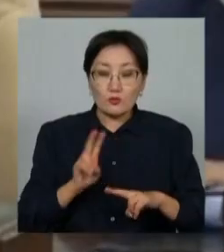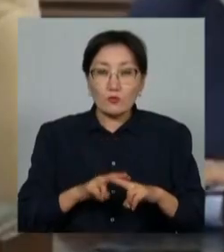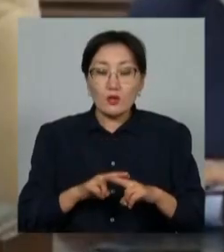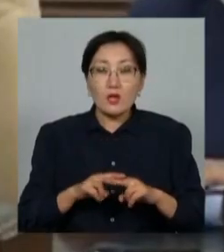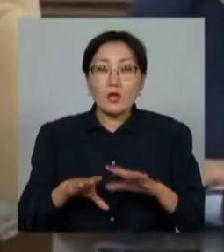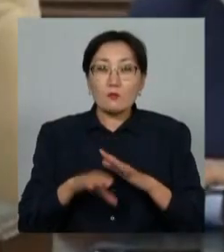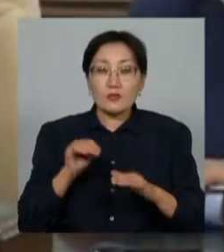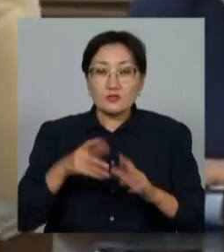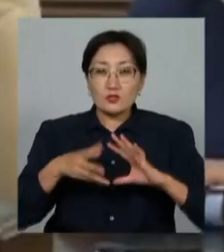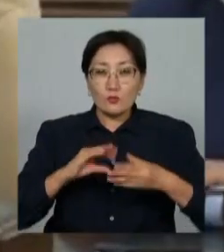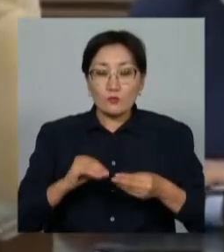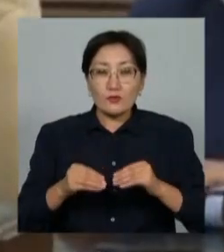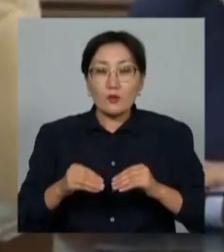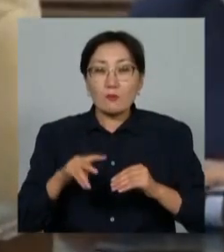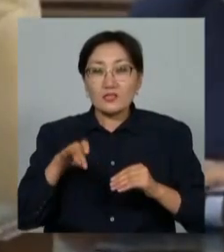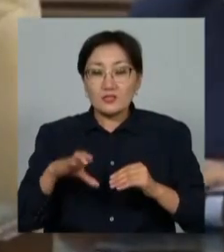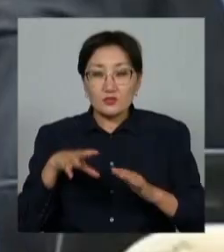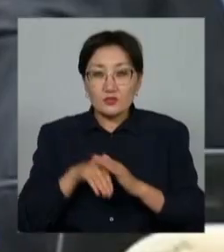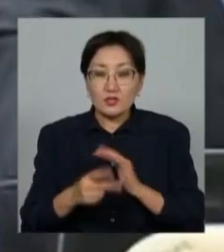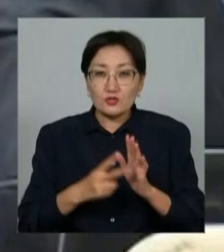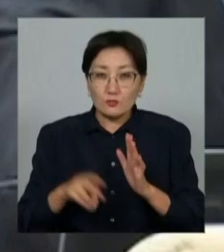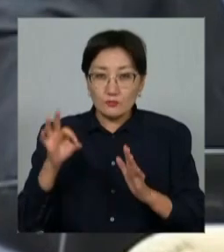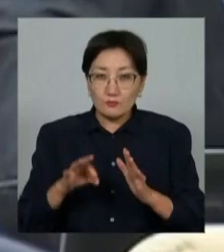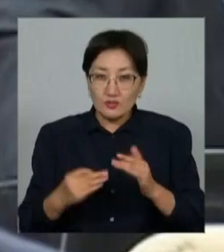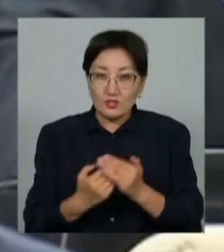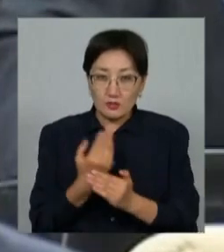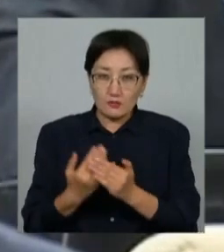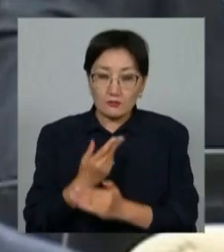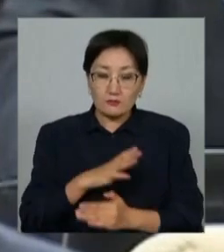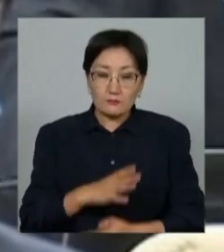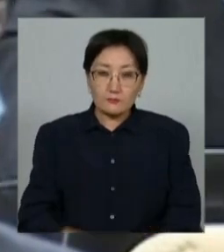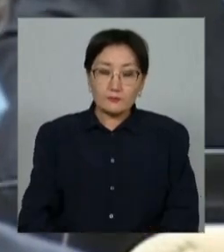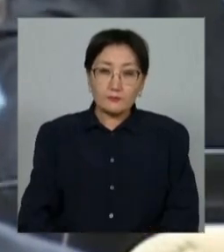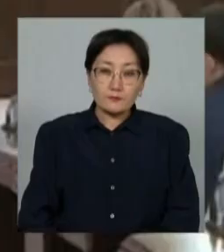сайлау нәтижесінде мәжіліс құрамы 70%-ға жаңарды.